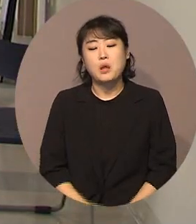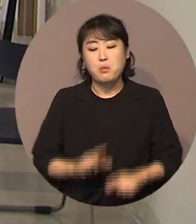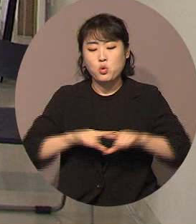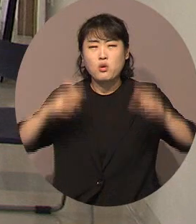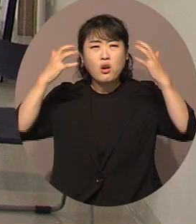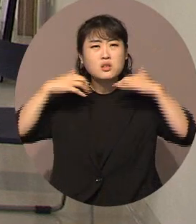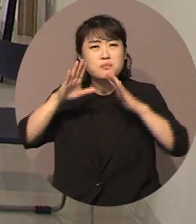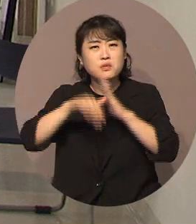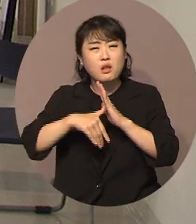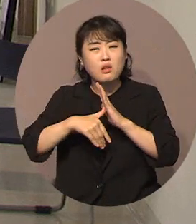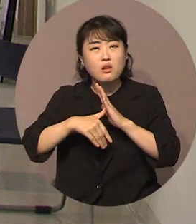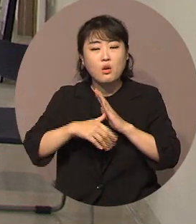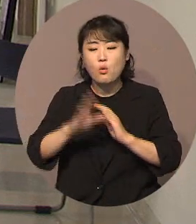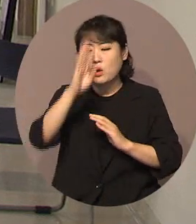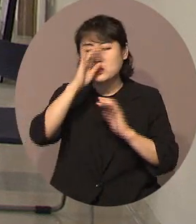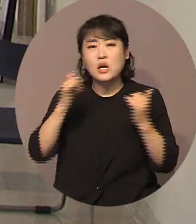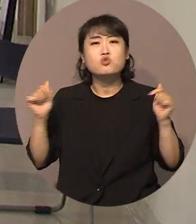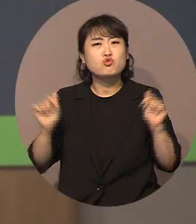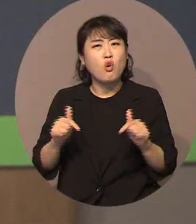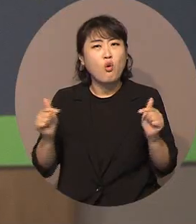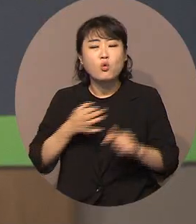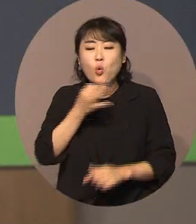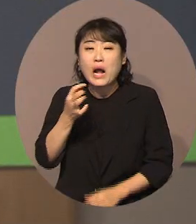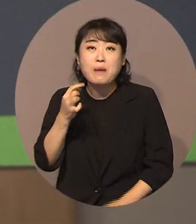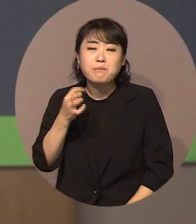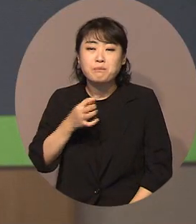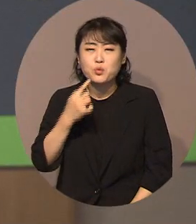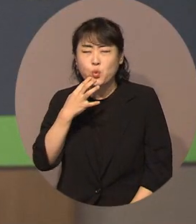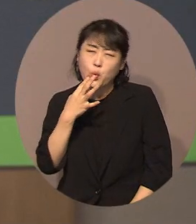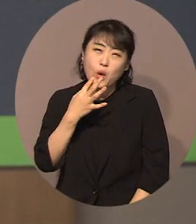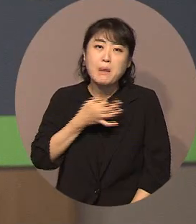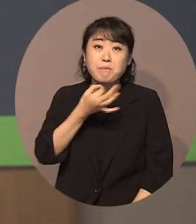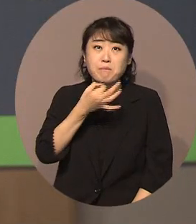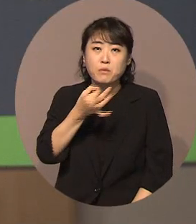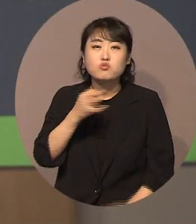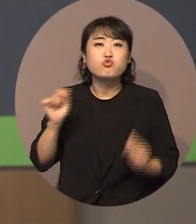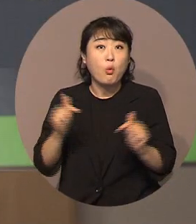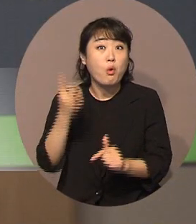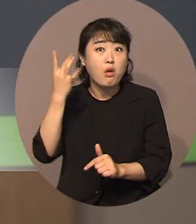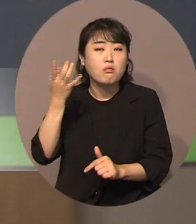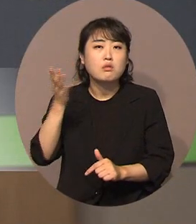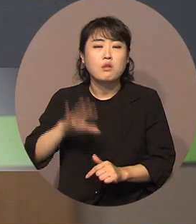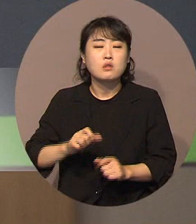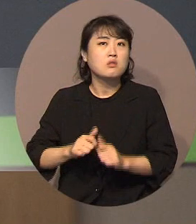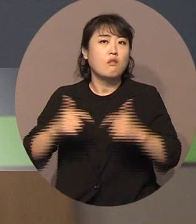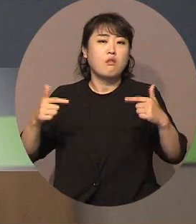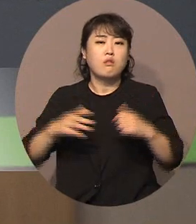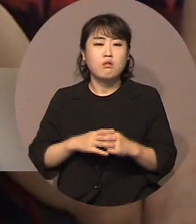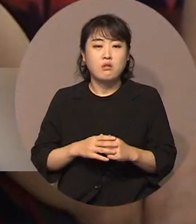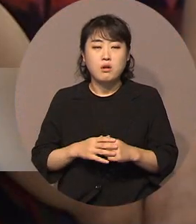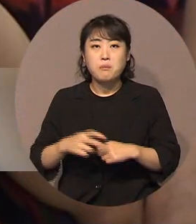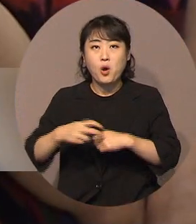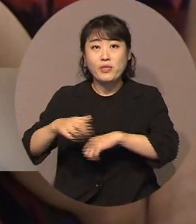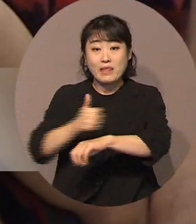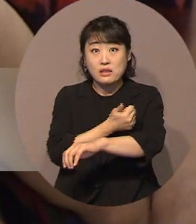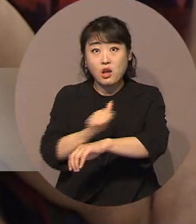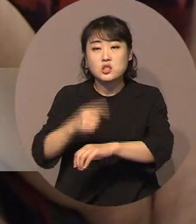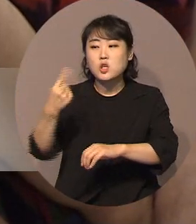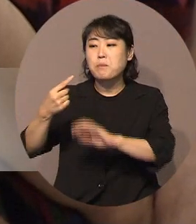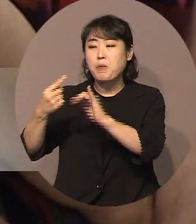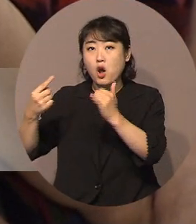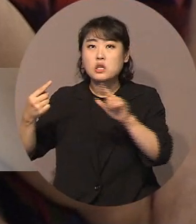여름철엔 환자가 줄어들기 마련인 독감도 기승입니다. 독감 의심 환자는 외래 환자